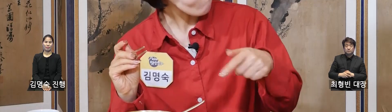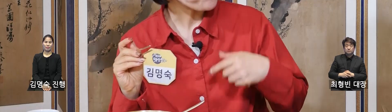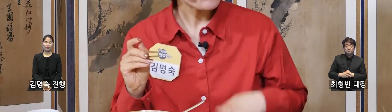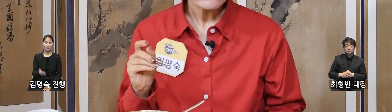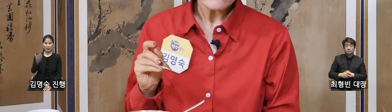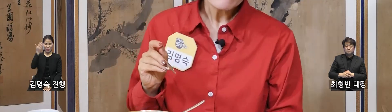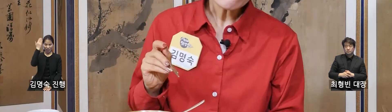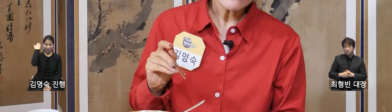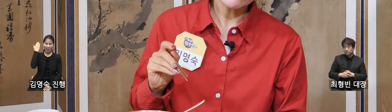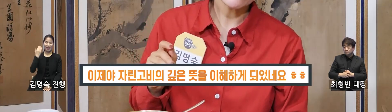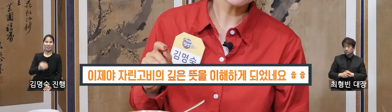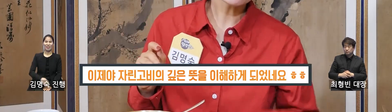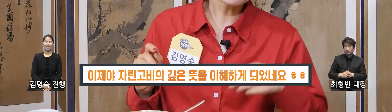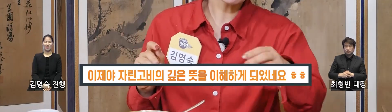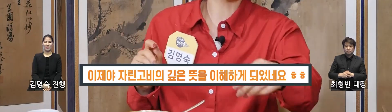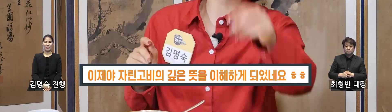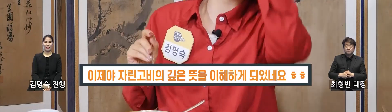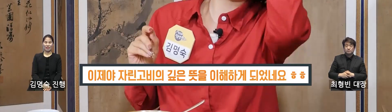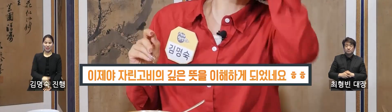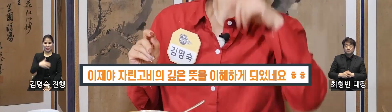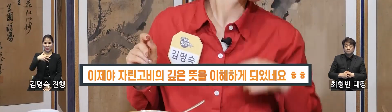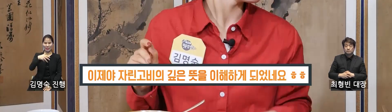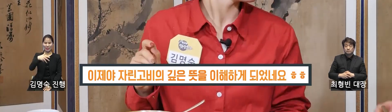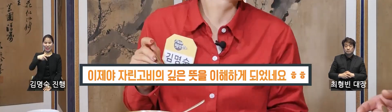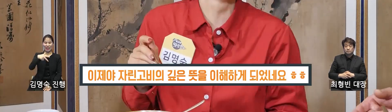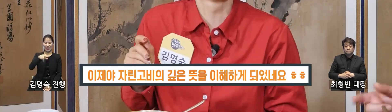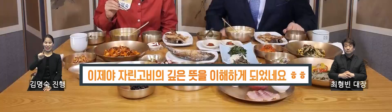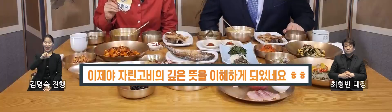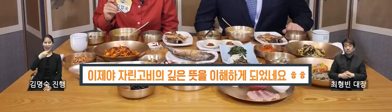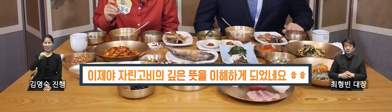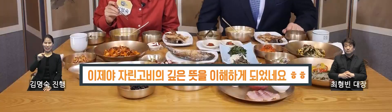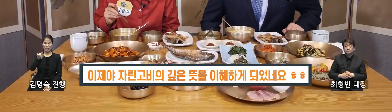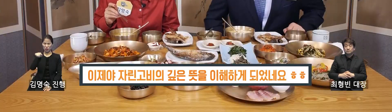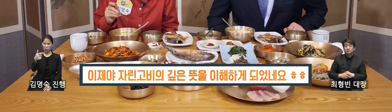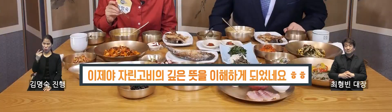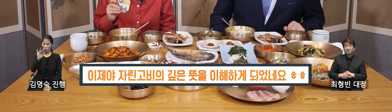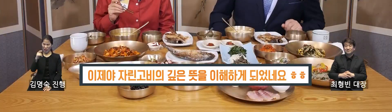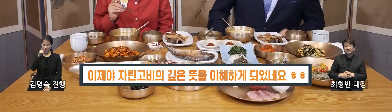예전에 자린데 그가 왜 매달아 놓고